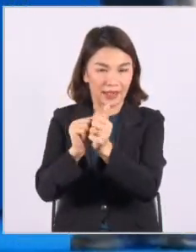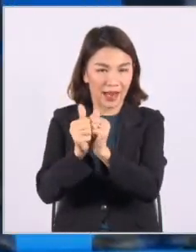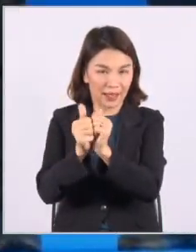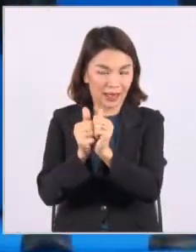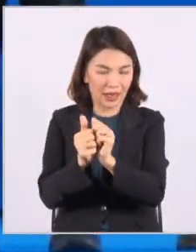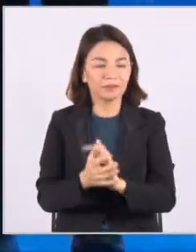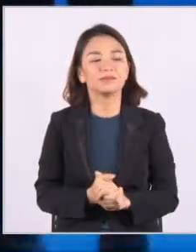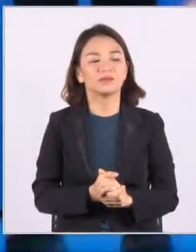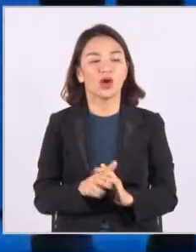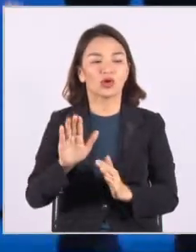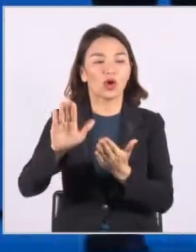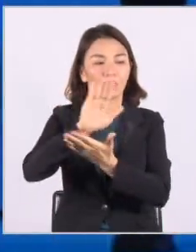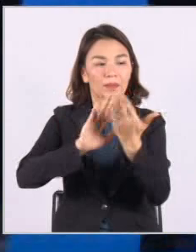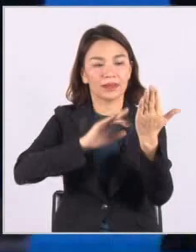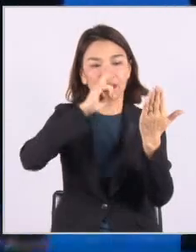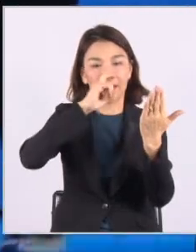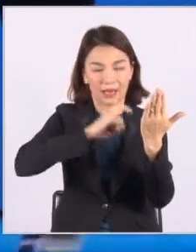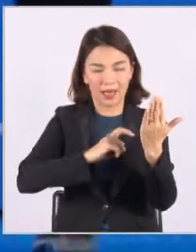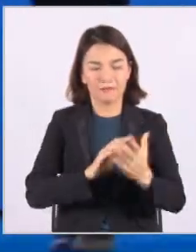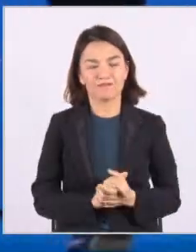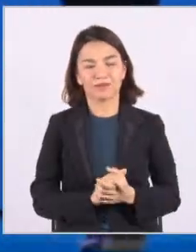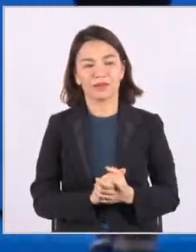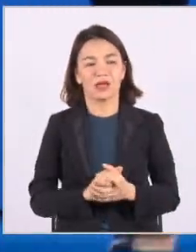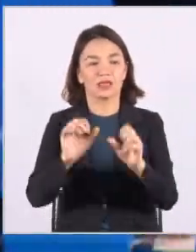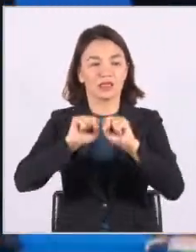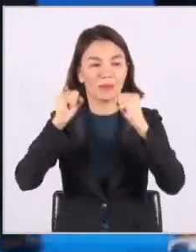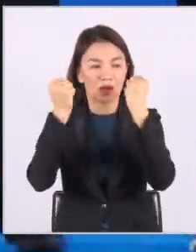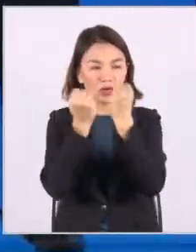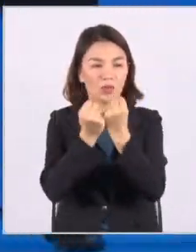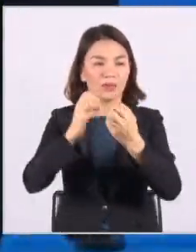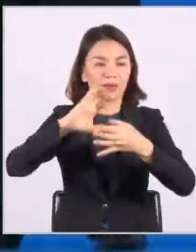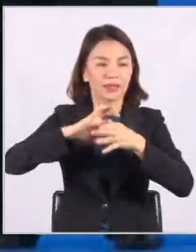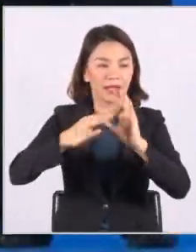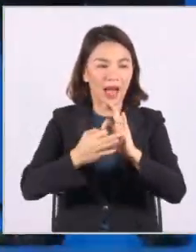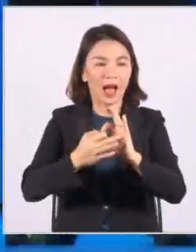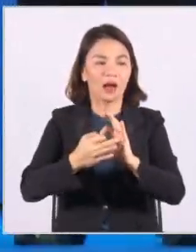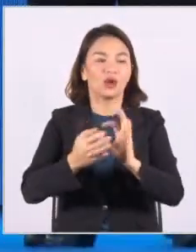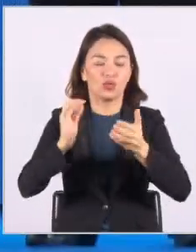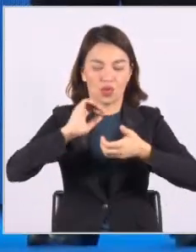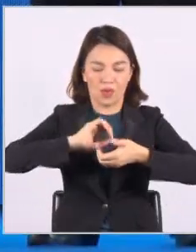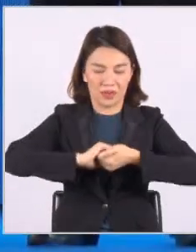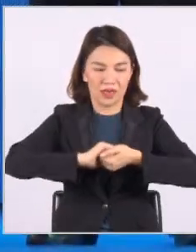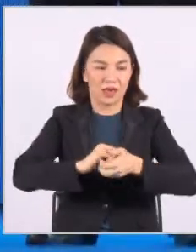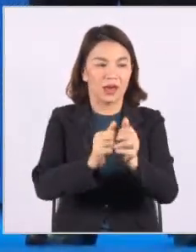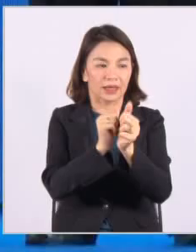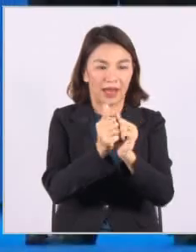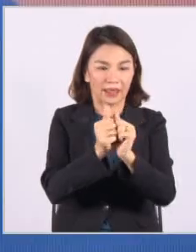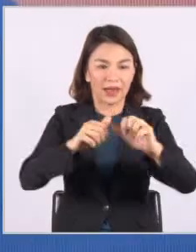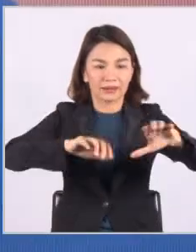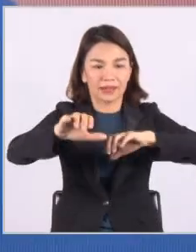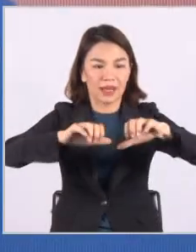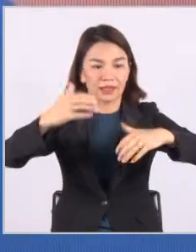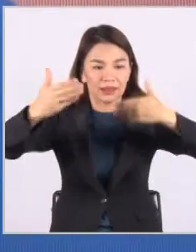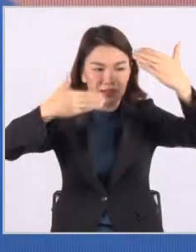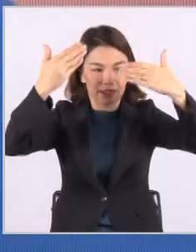คมแห่งประเทศไทยในพระบรมราชูปถัมภ์สมาคมกีฬาก็ร่วมกันจัดงาน The Night of Champion